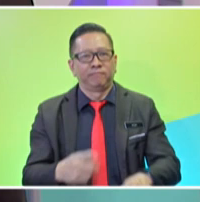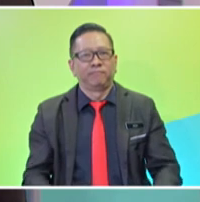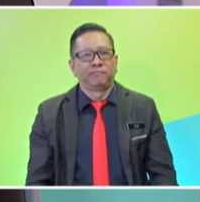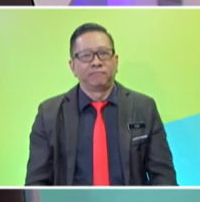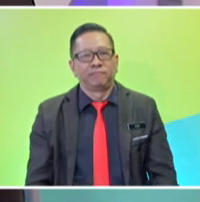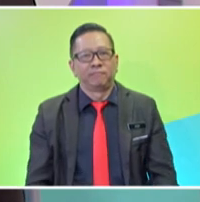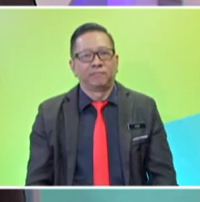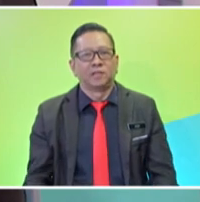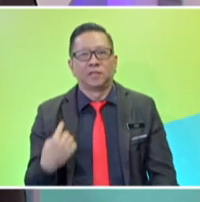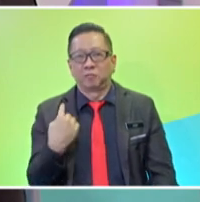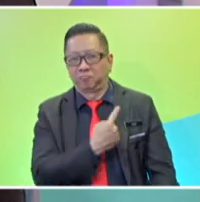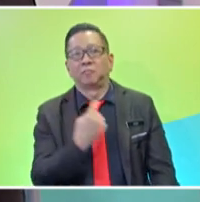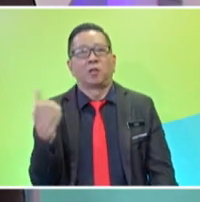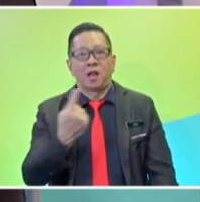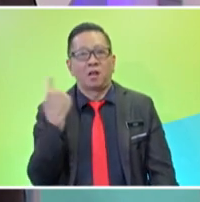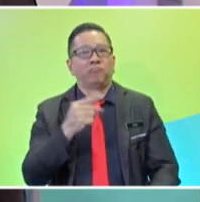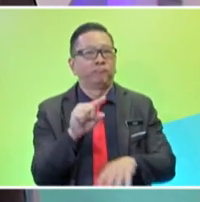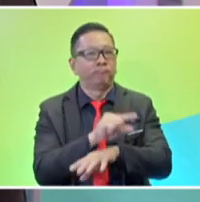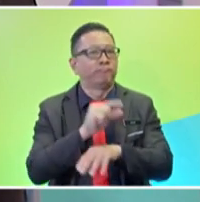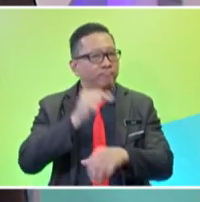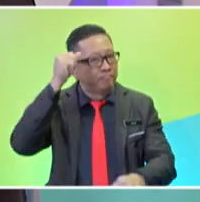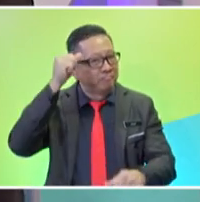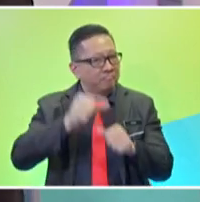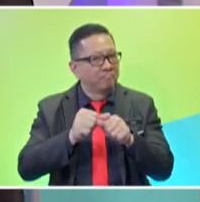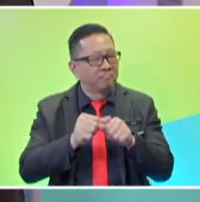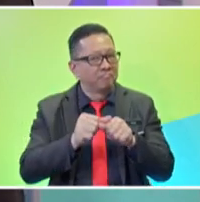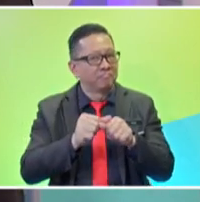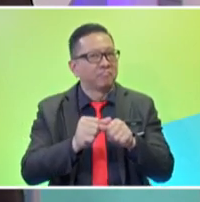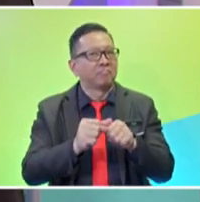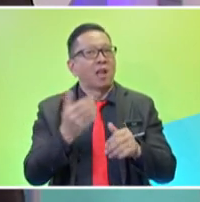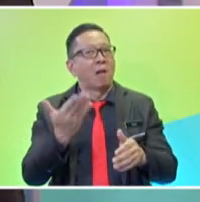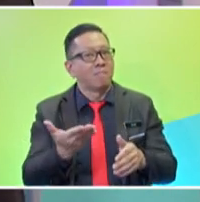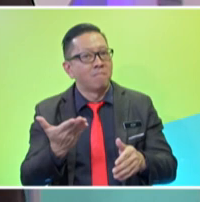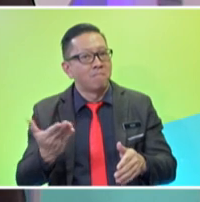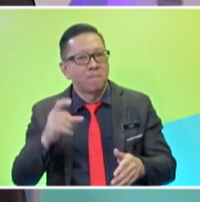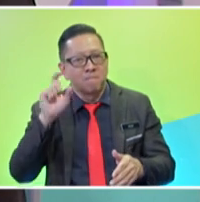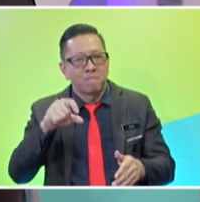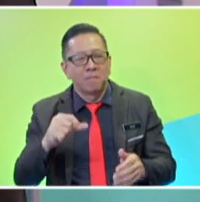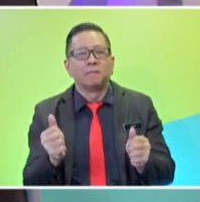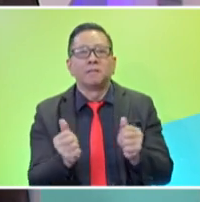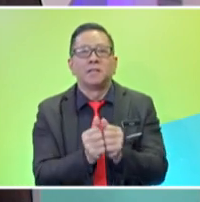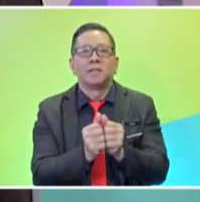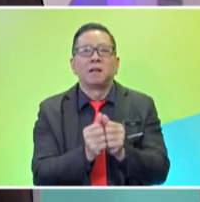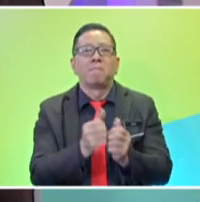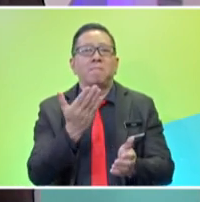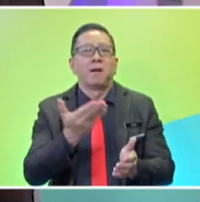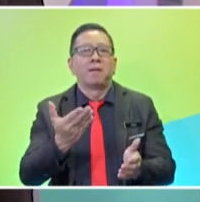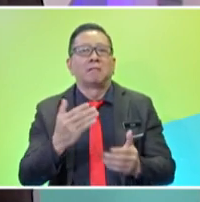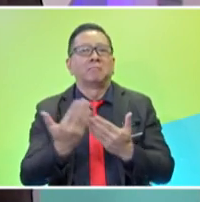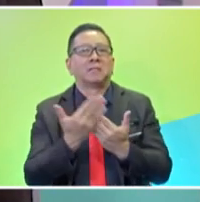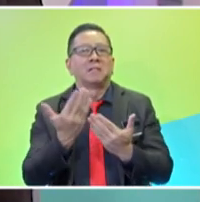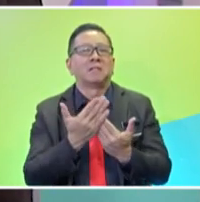membuat sesuatu produk kita tidak ingat produk yang kita buat istilah dengan bahan-bahannya boleh didapati